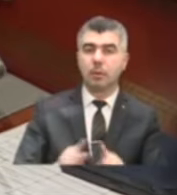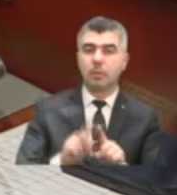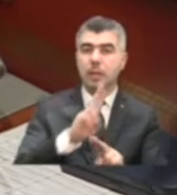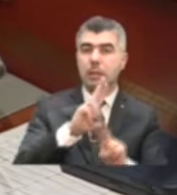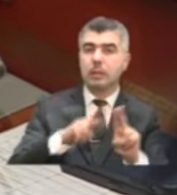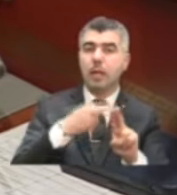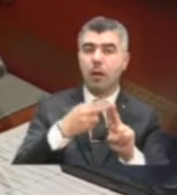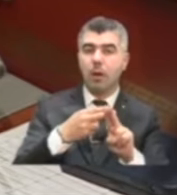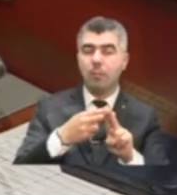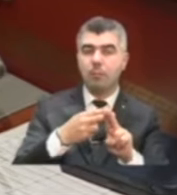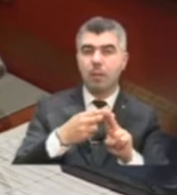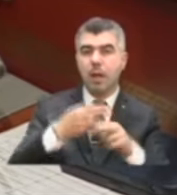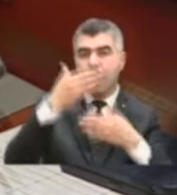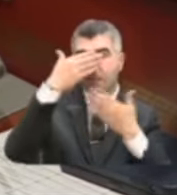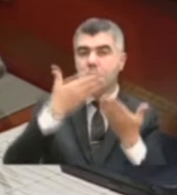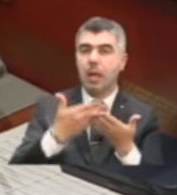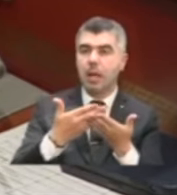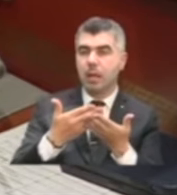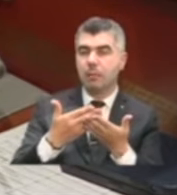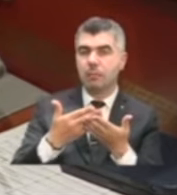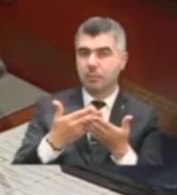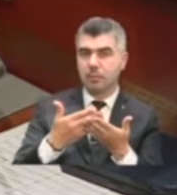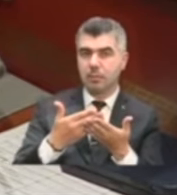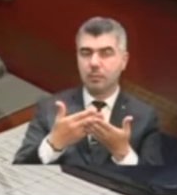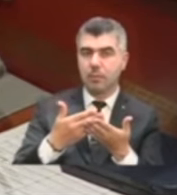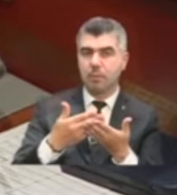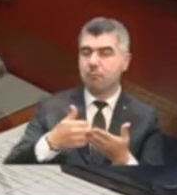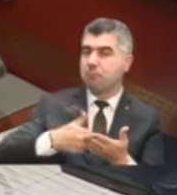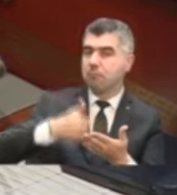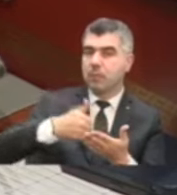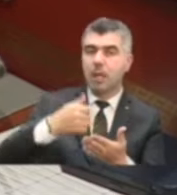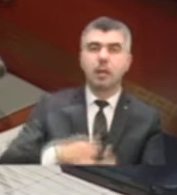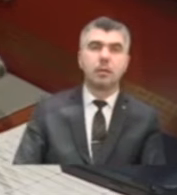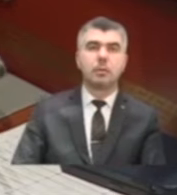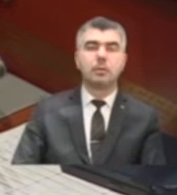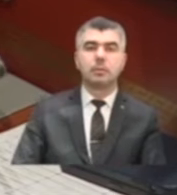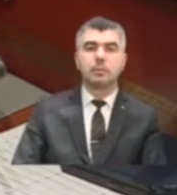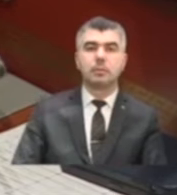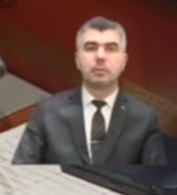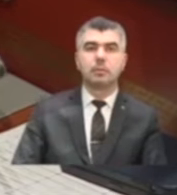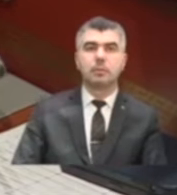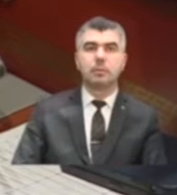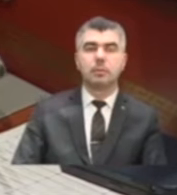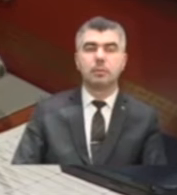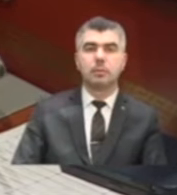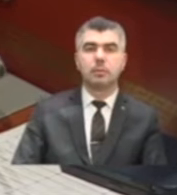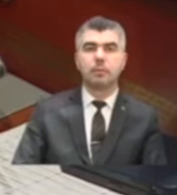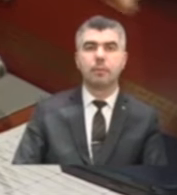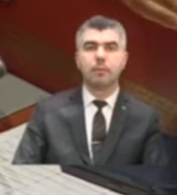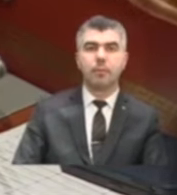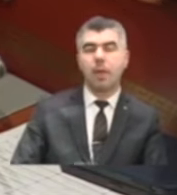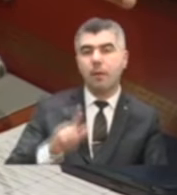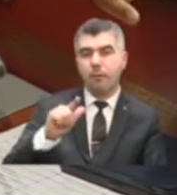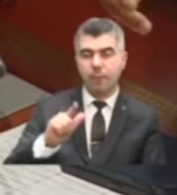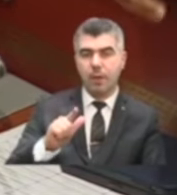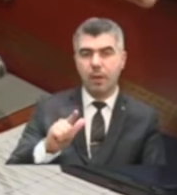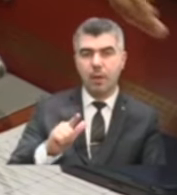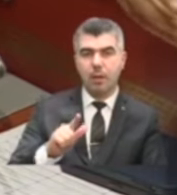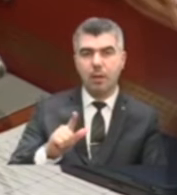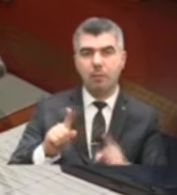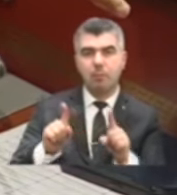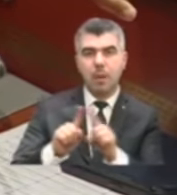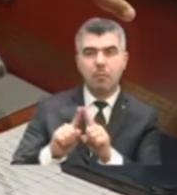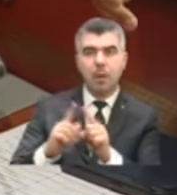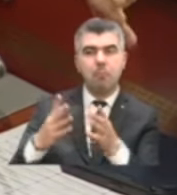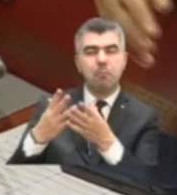جواب المغاربه، ما كاينش ما احسن من جواب المغاربه، لان فاش كي المغاربه بالالاف، خفت